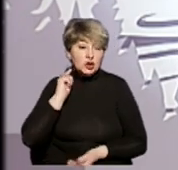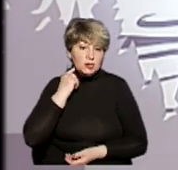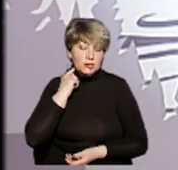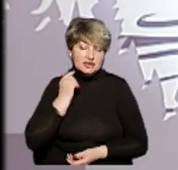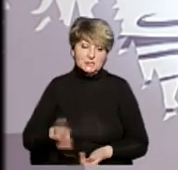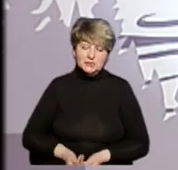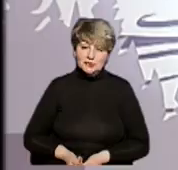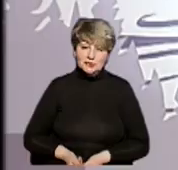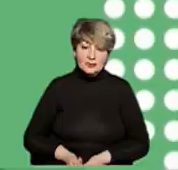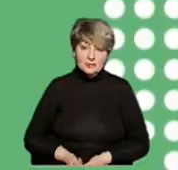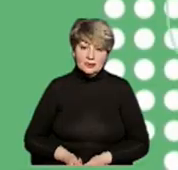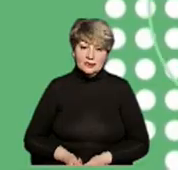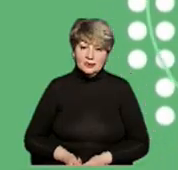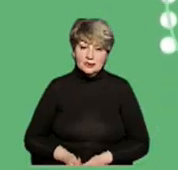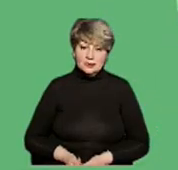Луцька.